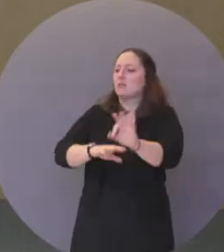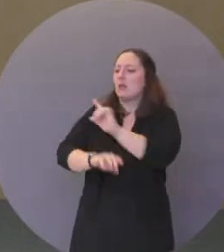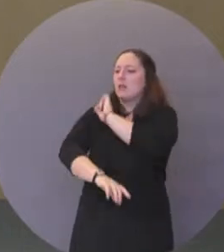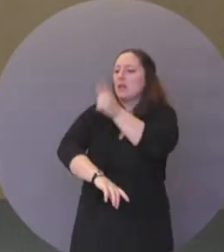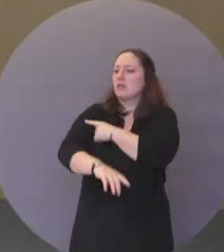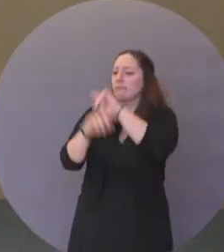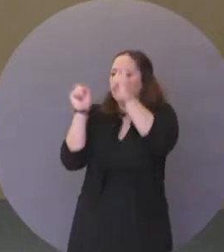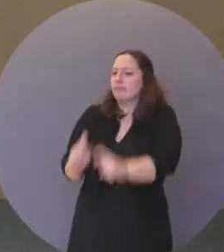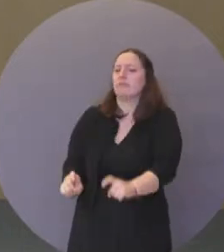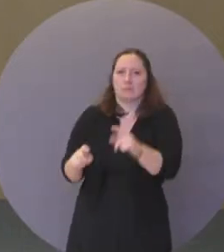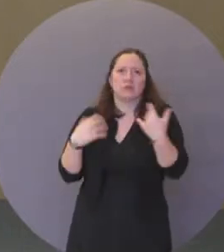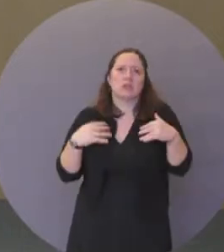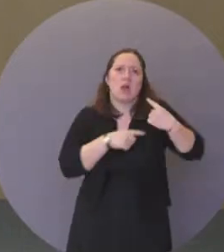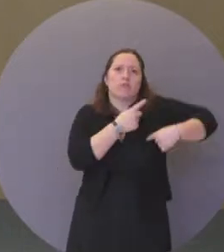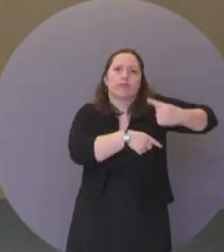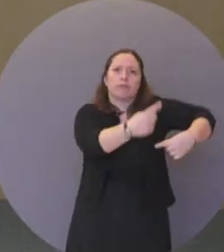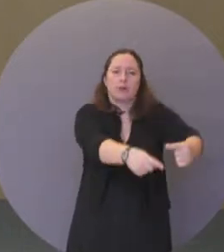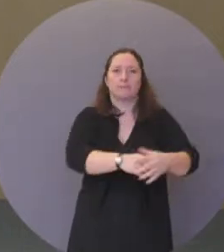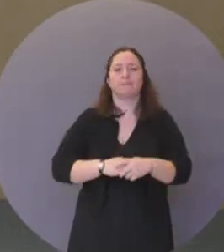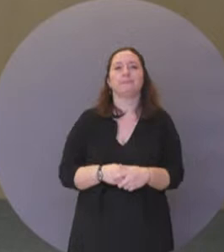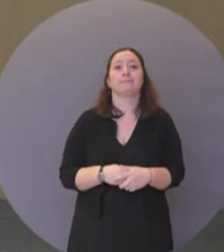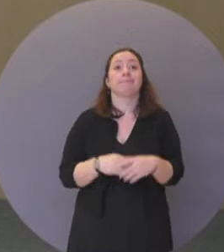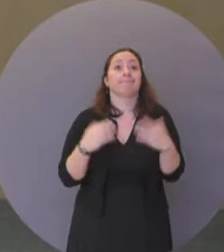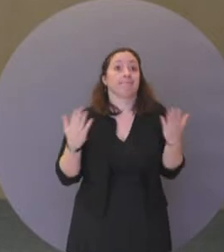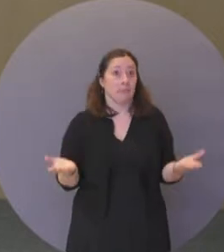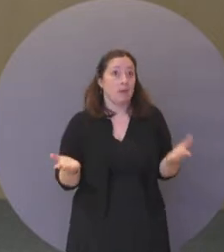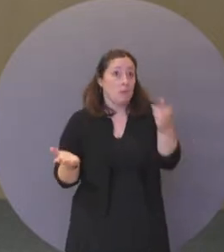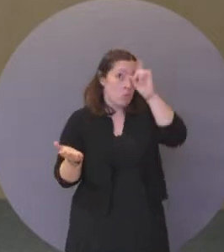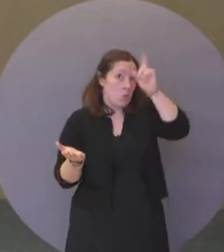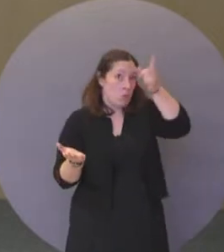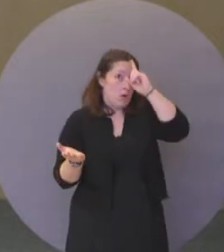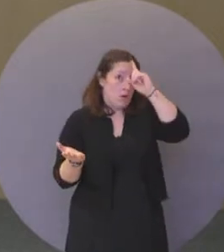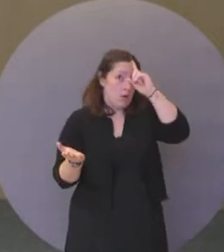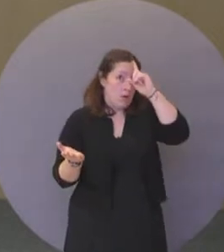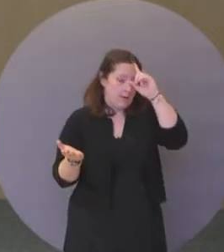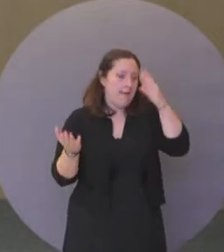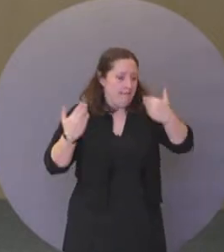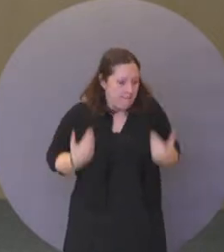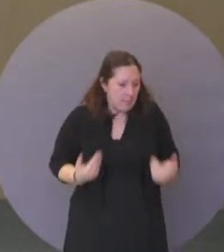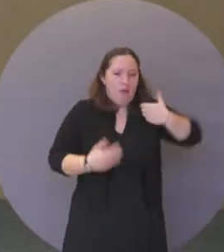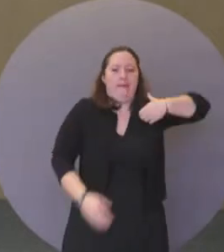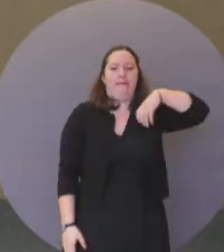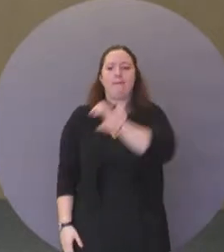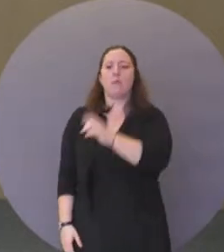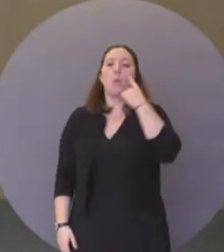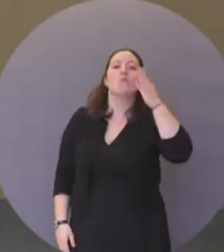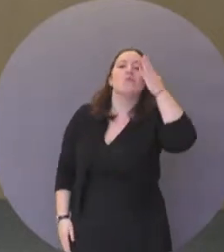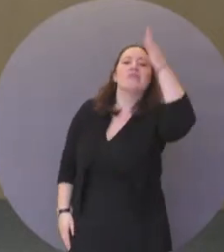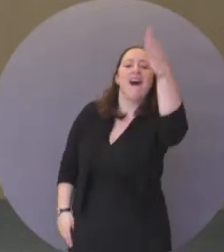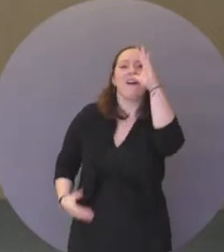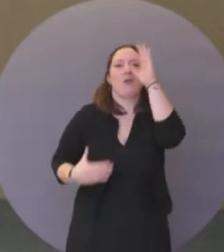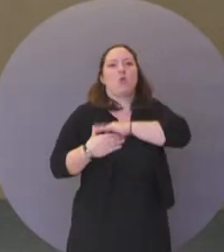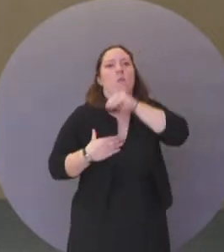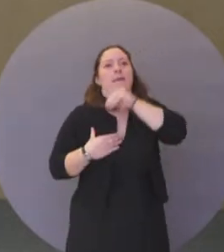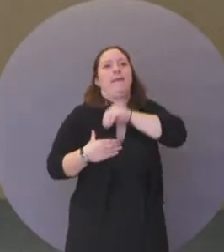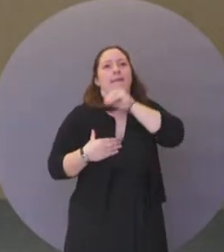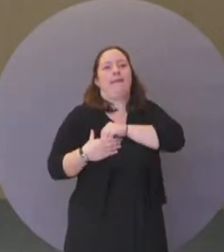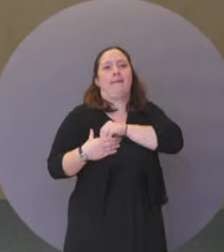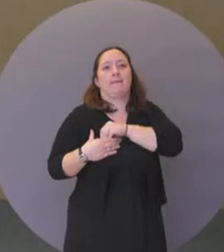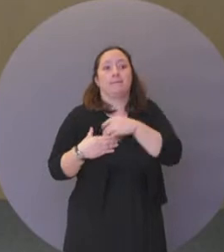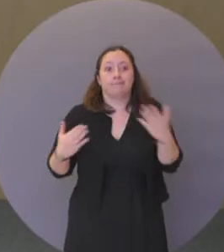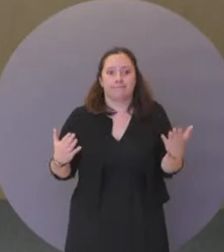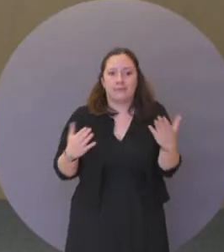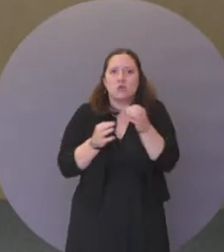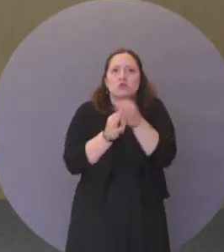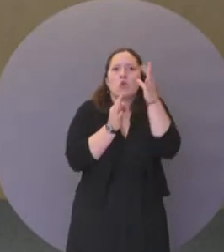Seine-Maritime parce que les investissements d'aujourd'hui sont les économies de demain les développements des solutions énergétiques